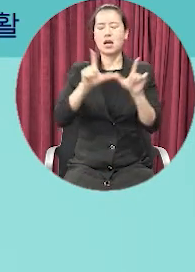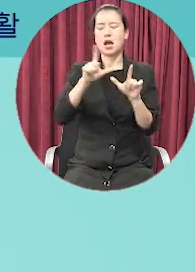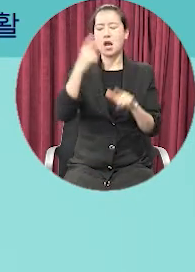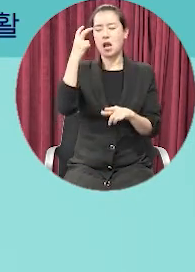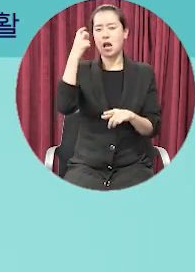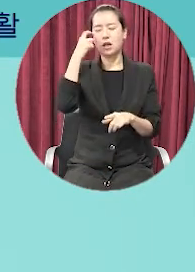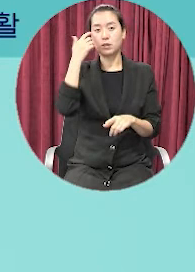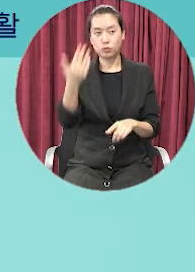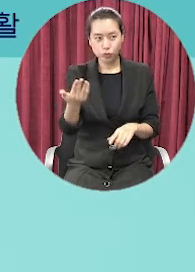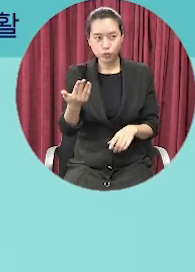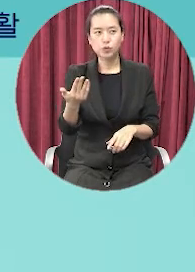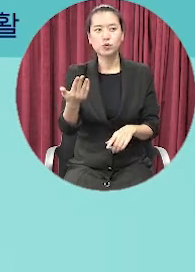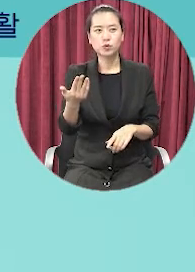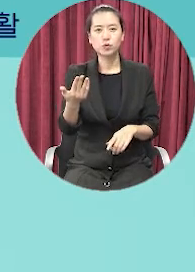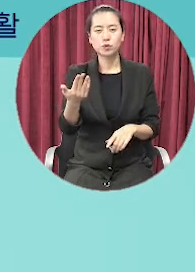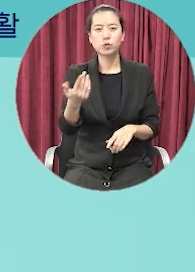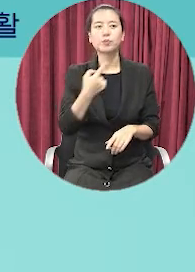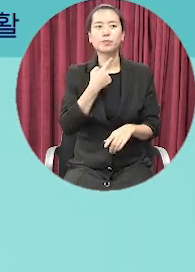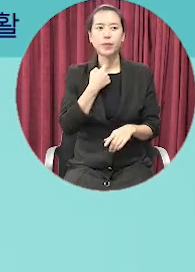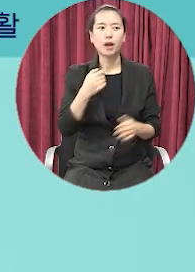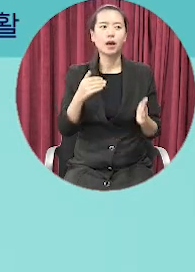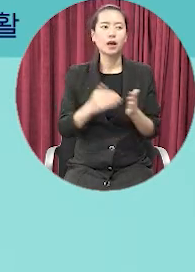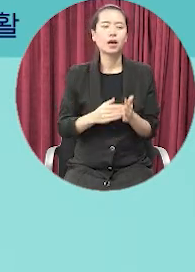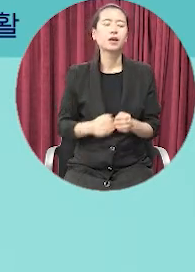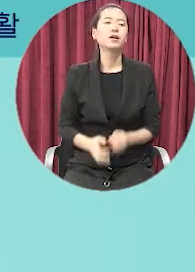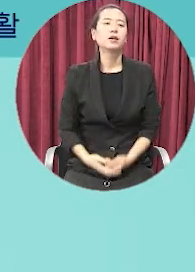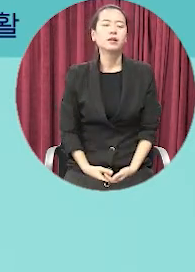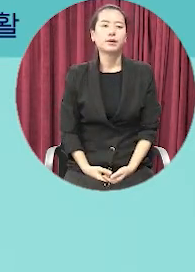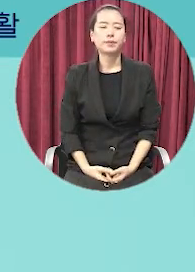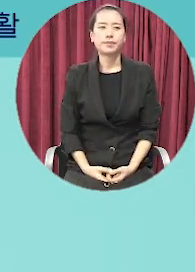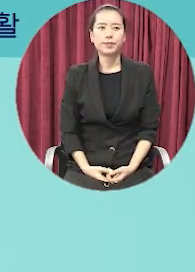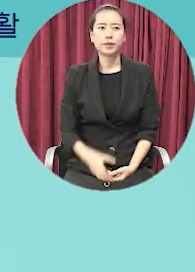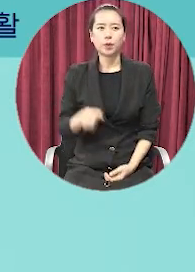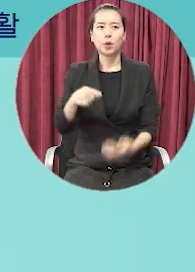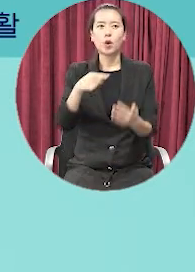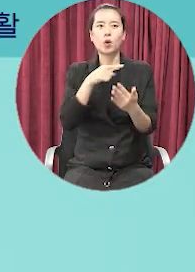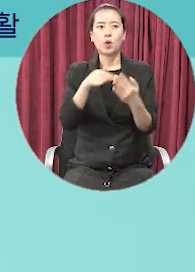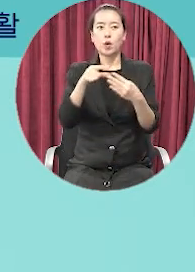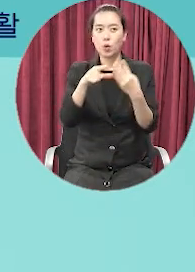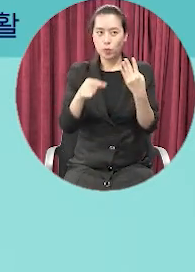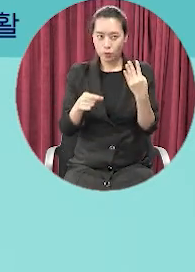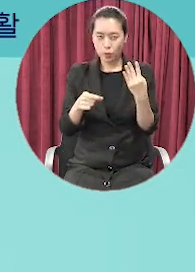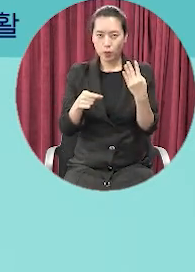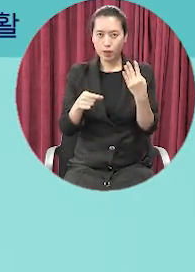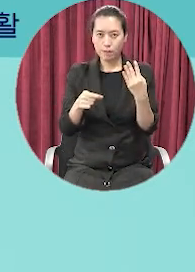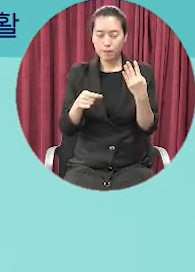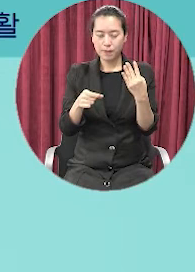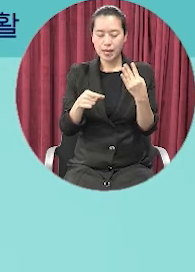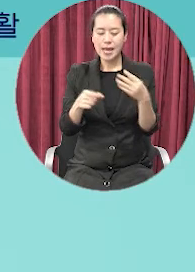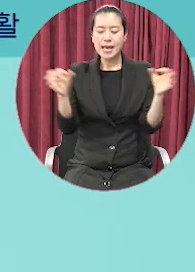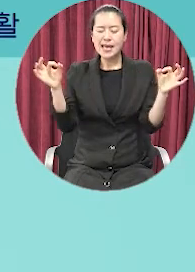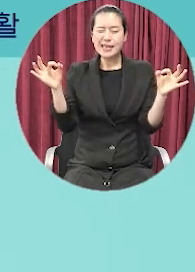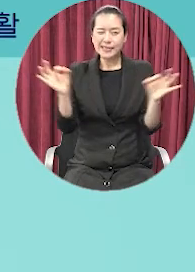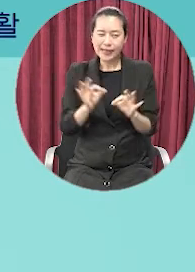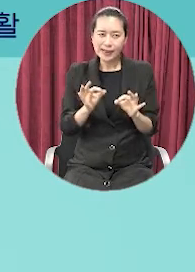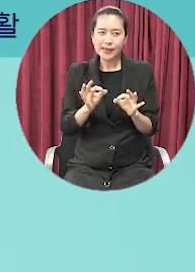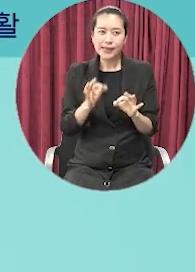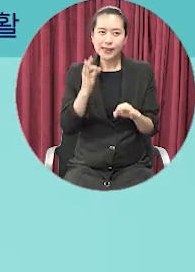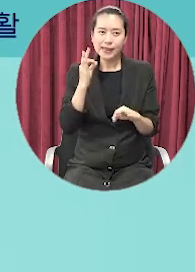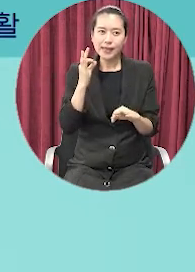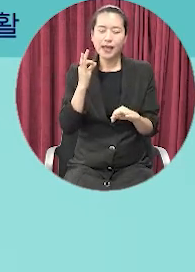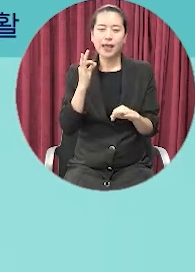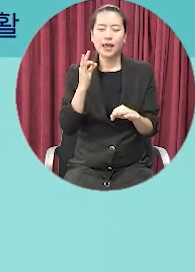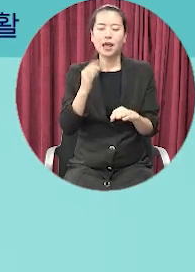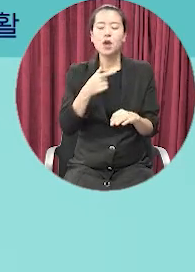설문 조사를 통해서 수행을 하고, 그리고 교육 프로그램을 짧은 기간이었지만 일단 가능한